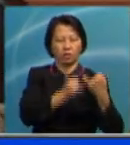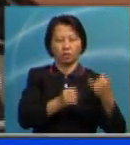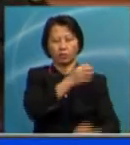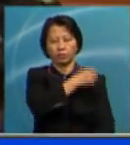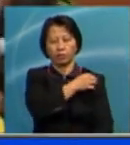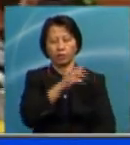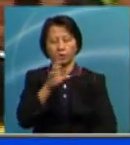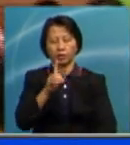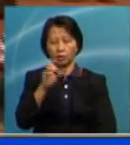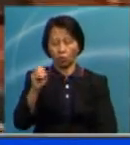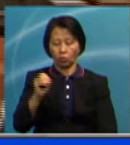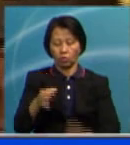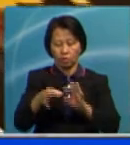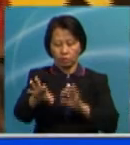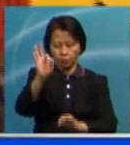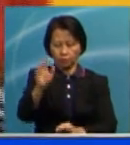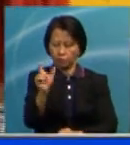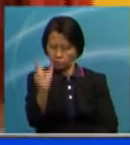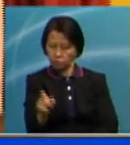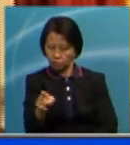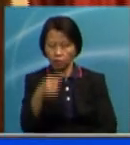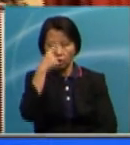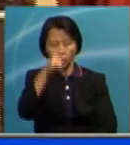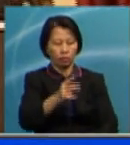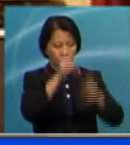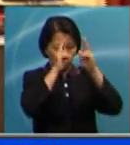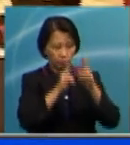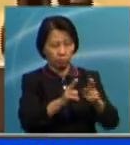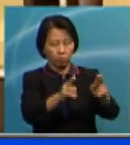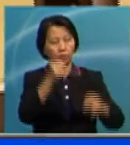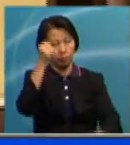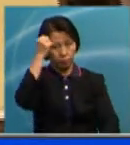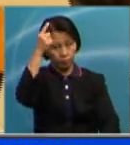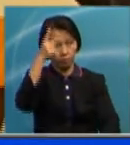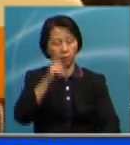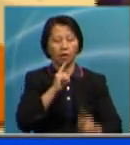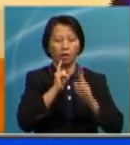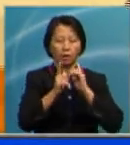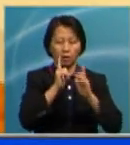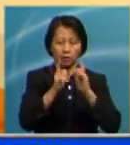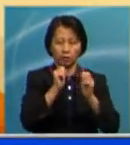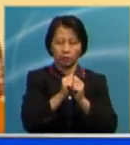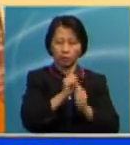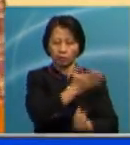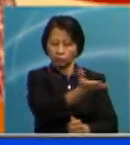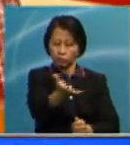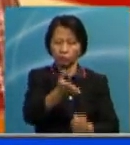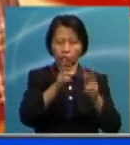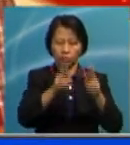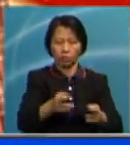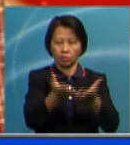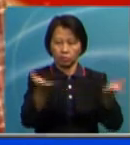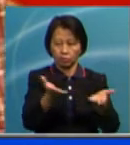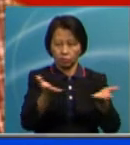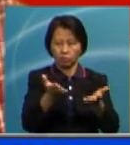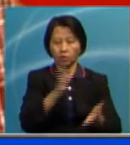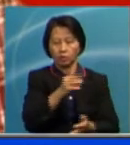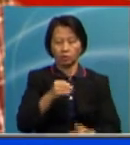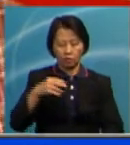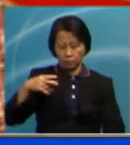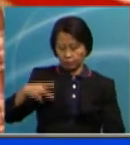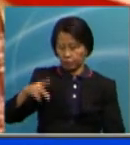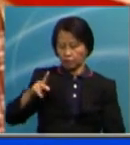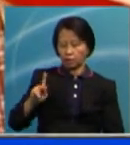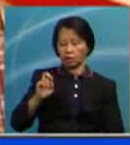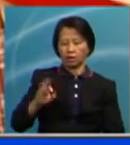pegawai daerah pemilihan Beliau juga bagi menghormati persefahaman lisan dalam kalangan penduduk setempat manakala PKR